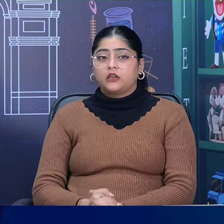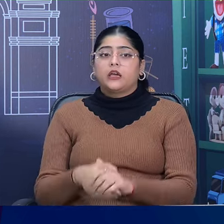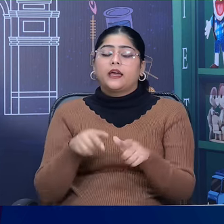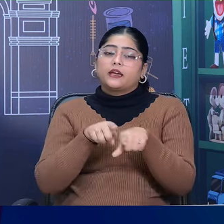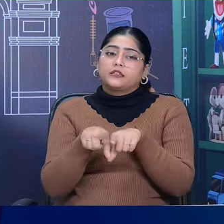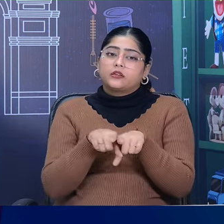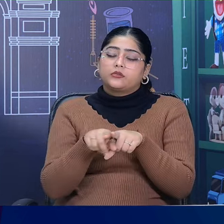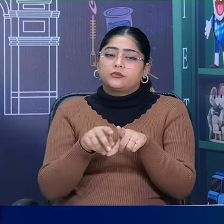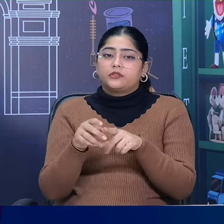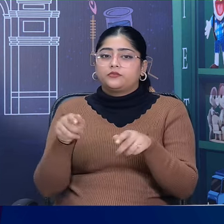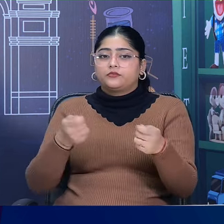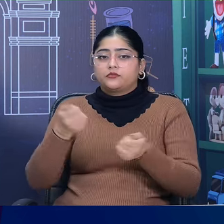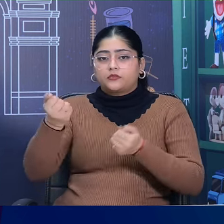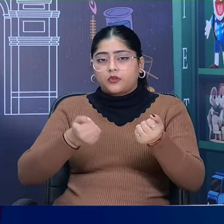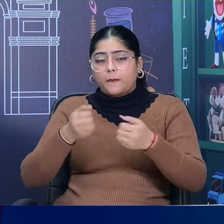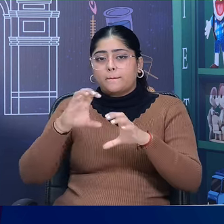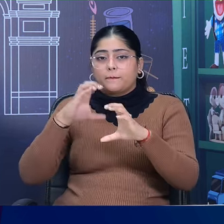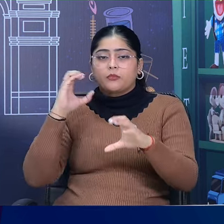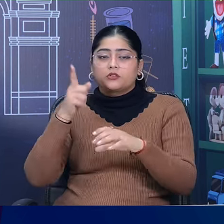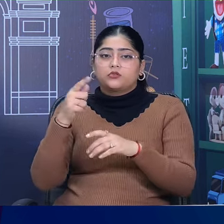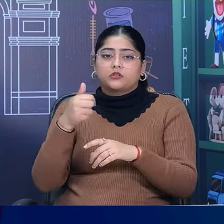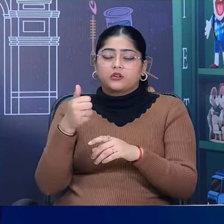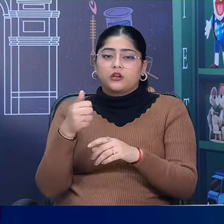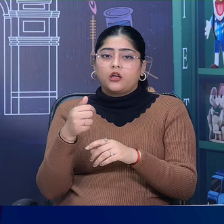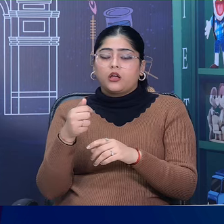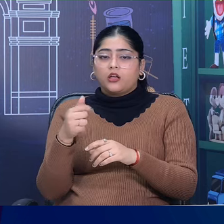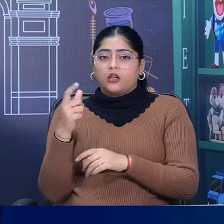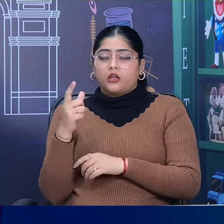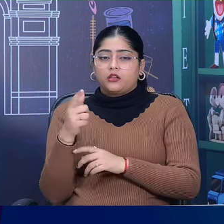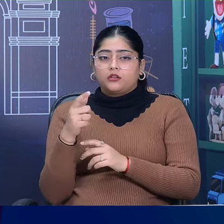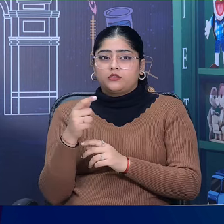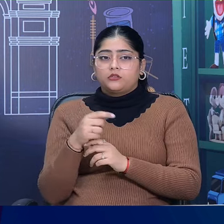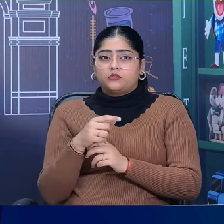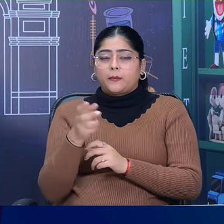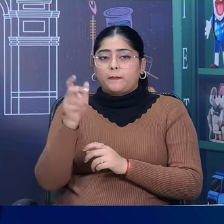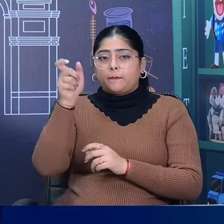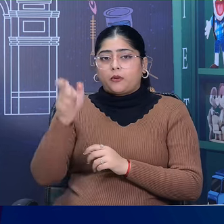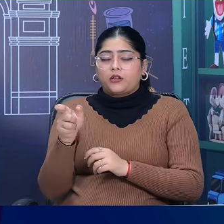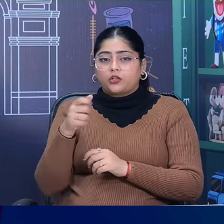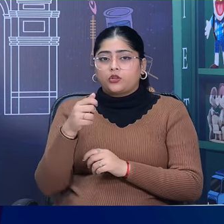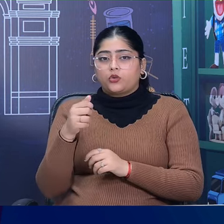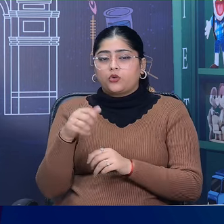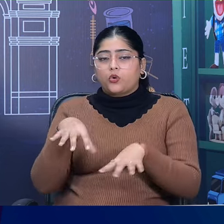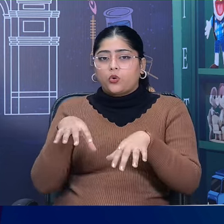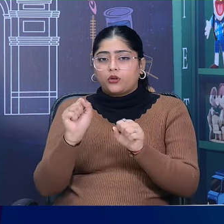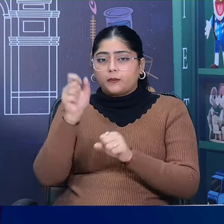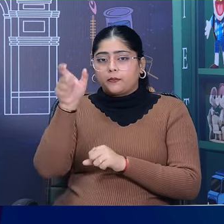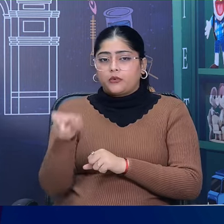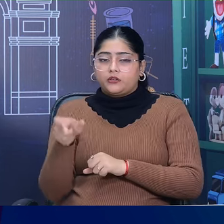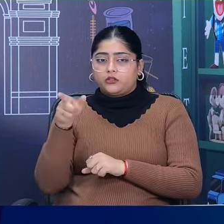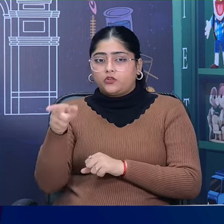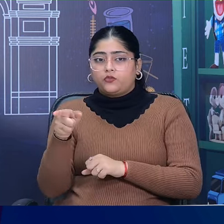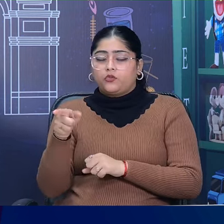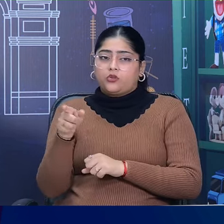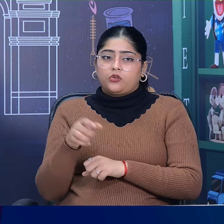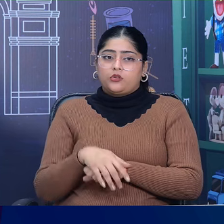होगा वो भी गांव का ही व्यक्ति होगा जी जो गांव जो उसका ड्राइवर होगा वह भी गांव का ही व्यक्ति होगा तो उनको वहां पर समझाया जा